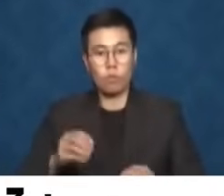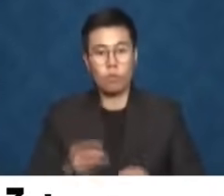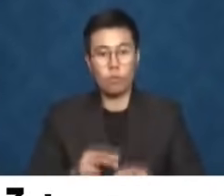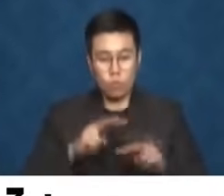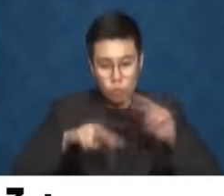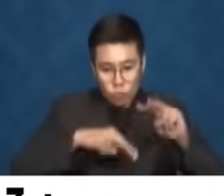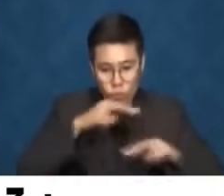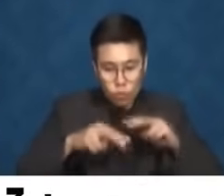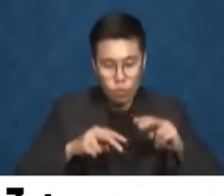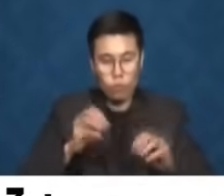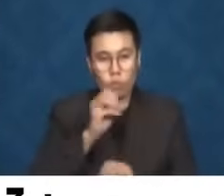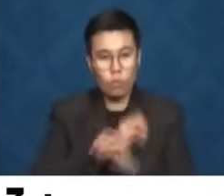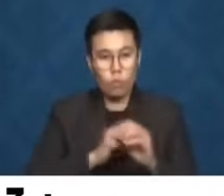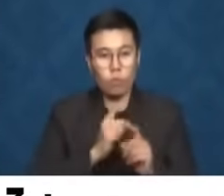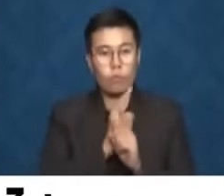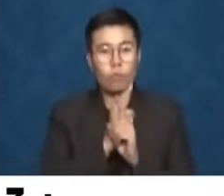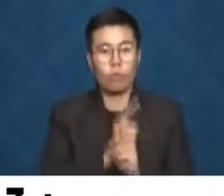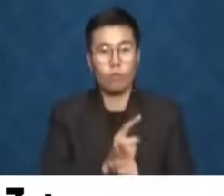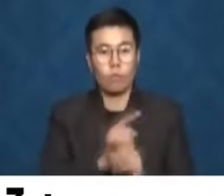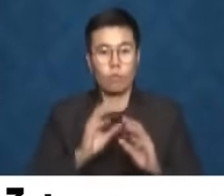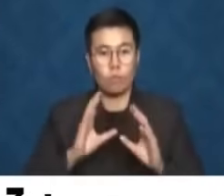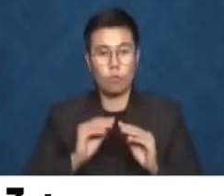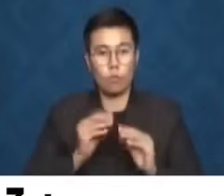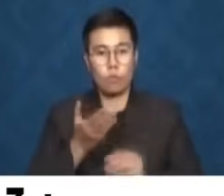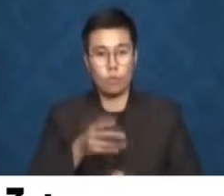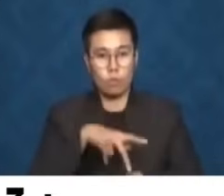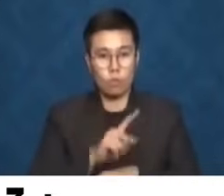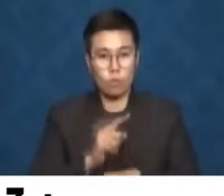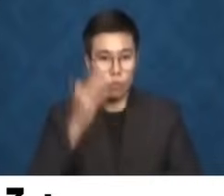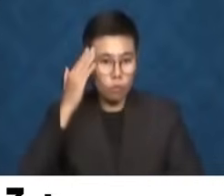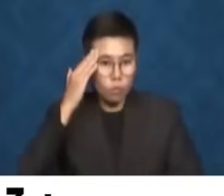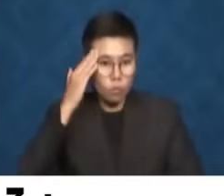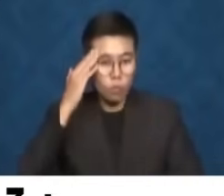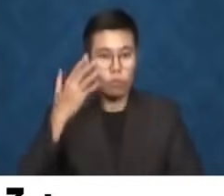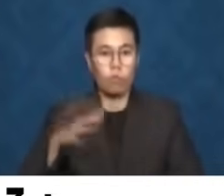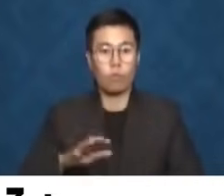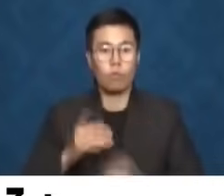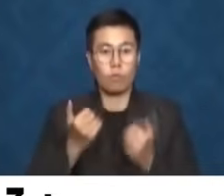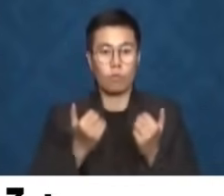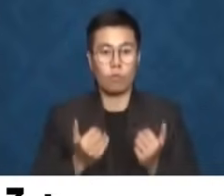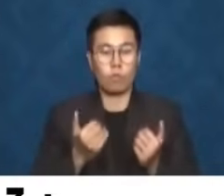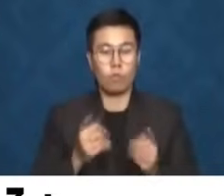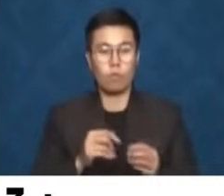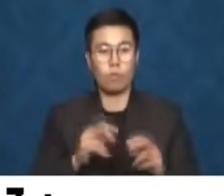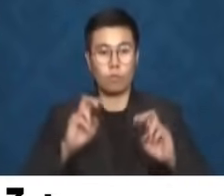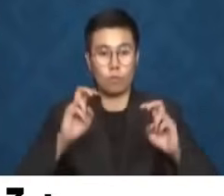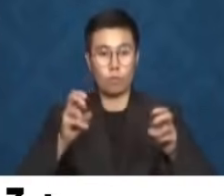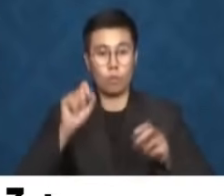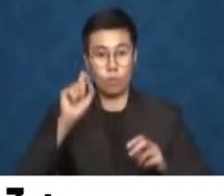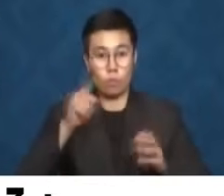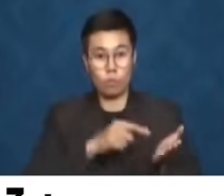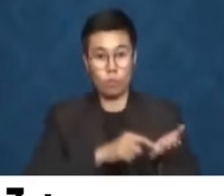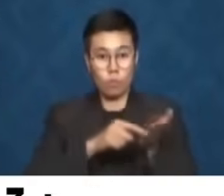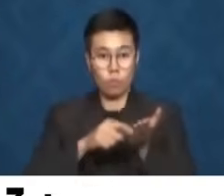ำความผิดในมาตรานี้เพิ่มขึ้นก็ได้ถ้าสุดท้ายระบุนิรโทษกรรมคือพูดง่ายๆว่าคุณจุรินทร์เห็นต่างกับฝ่ายฝั่งก้าวไกลสิ้นเชิงเลยเรื่องน ี้ซึ่งคุณจุรินทร์เนี่ยจากประช